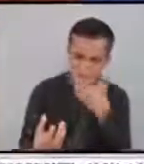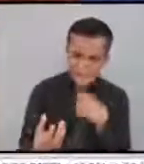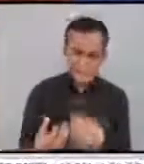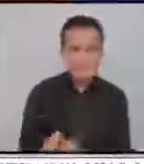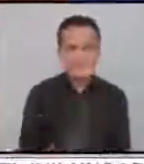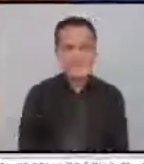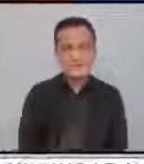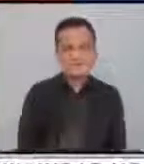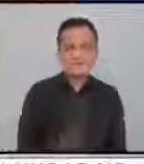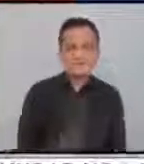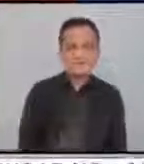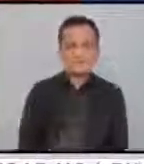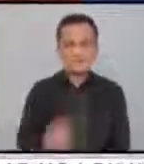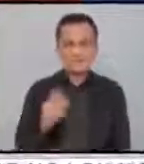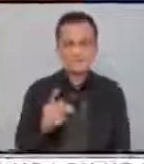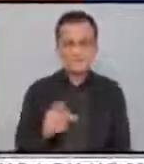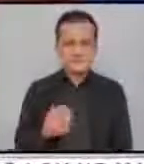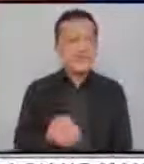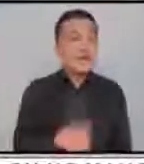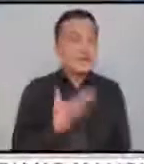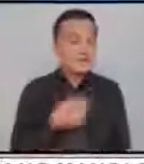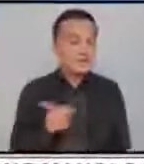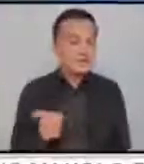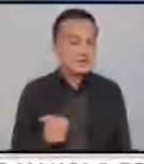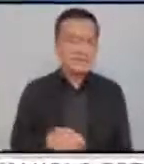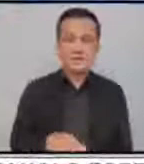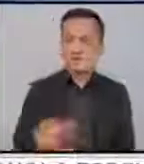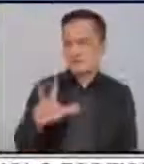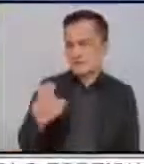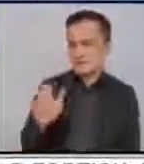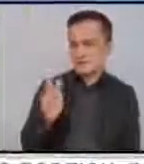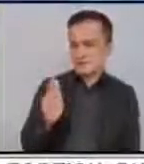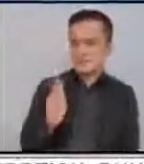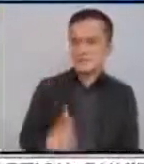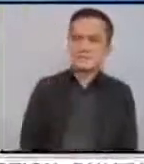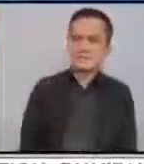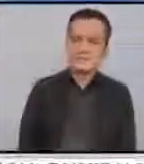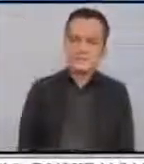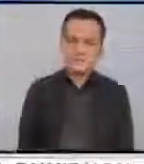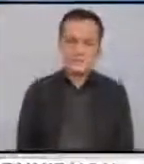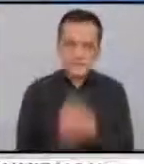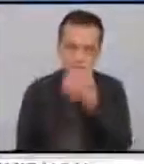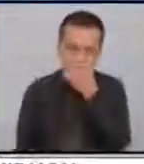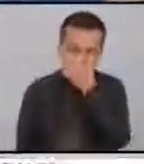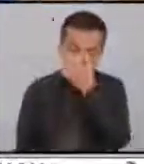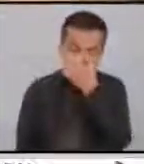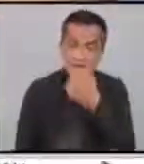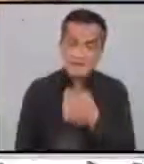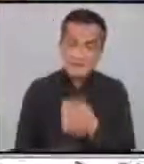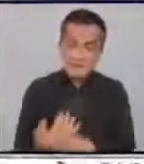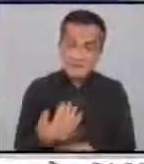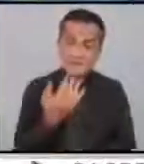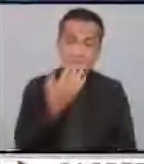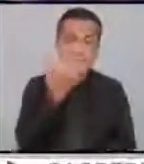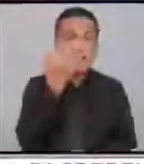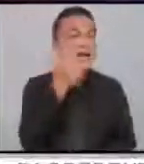Okay. Magkano to, Daniel? 320 lang. 320. Pero mabango na. Ay, pwede mo